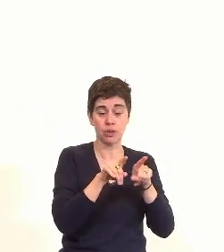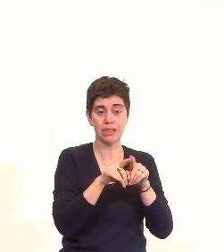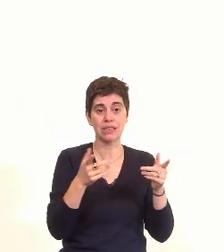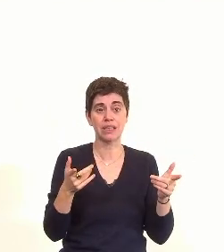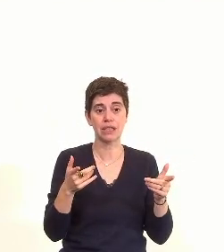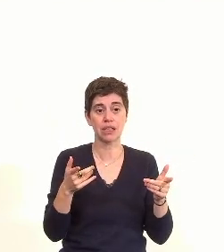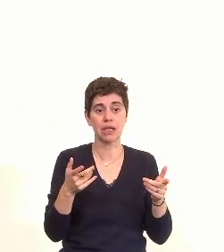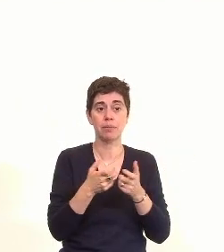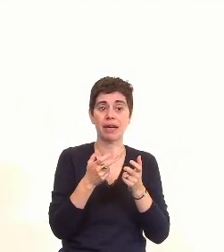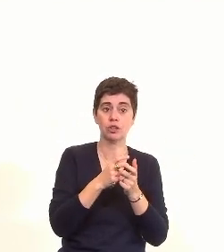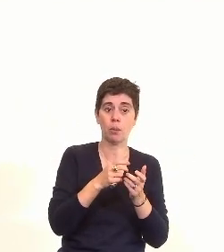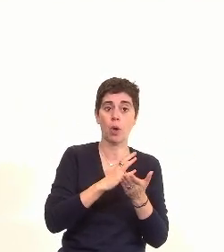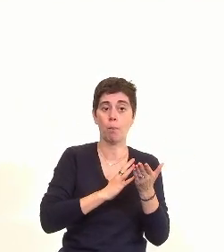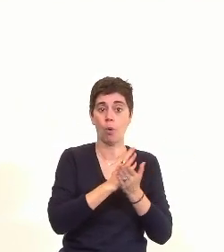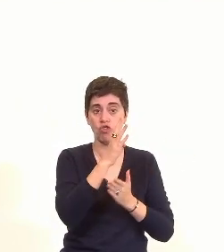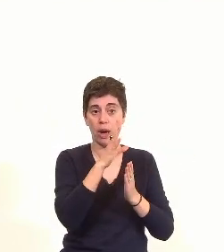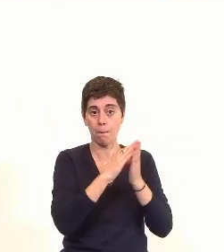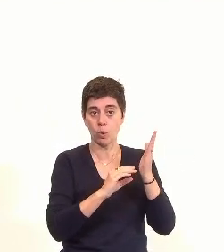de projets.